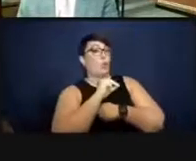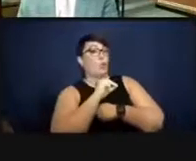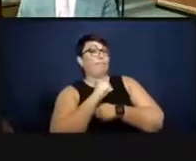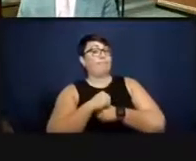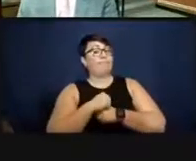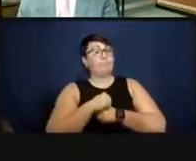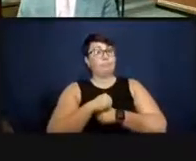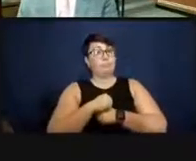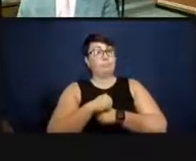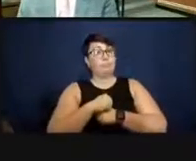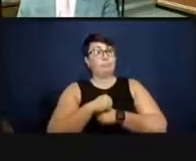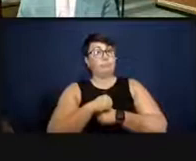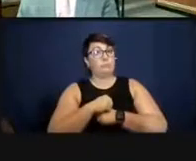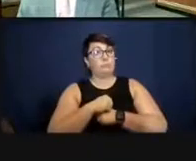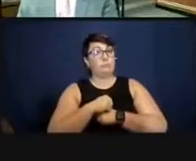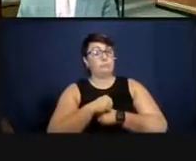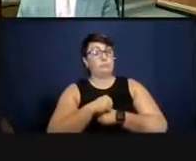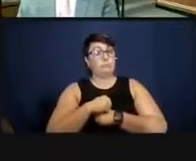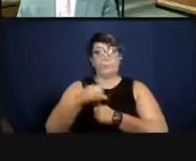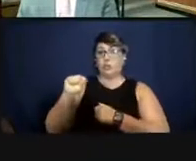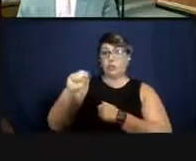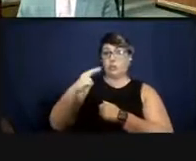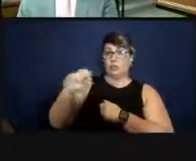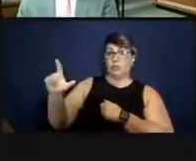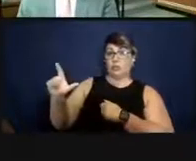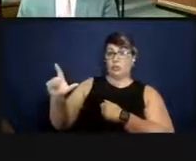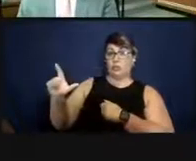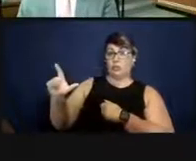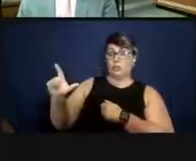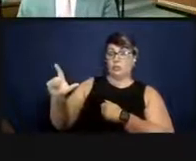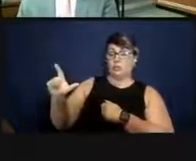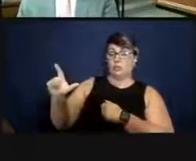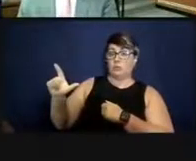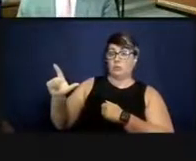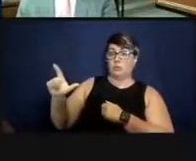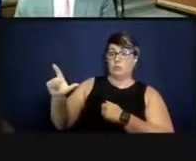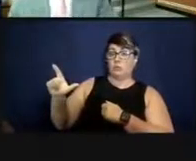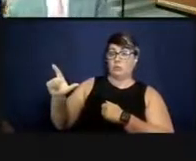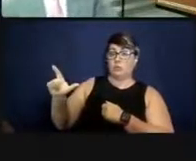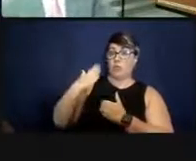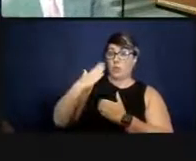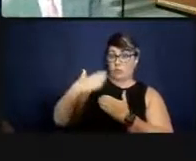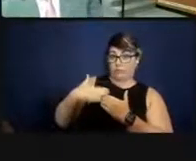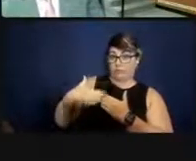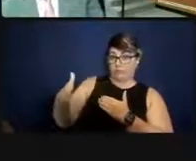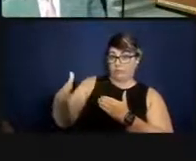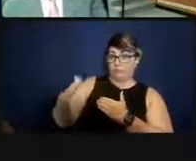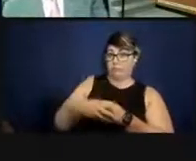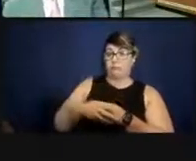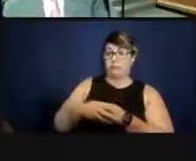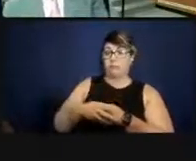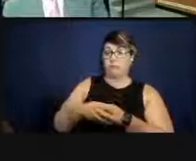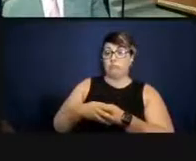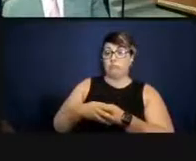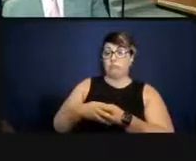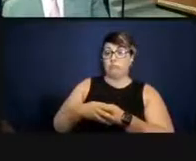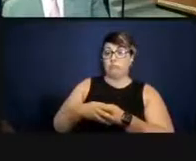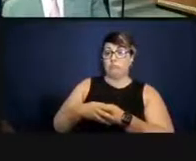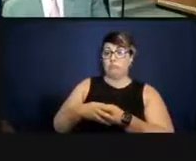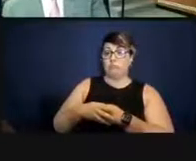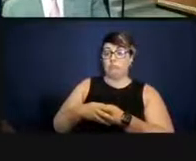B. McIntosh umekata. Bwana Shul, ungependa tuendele?